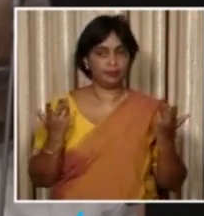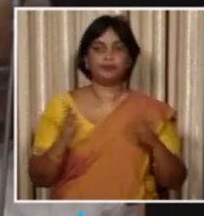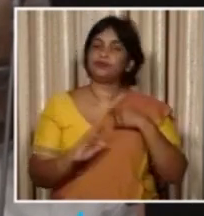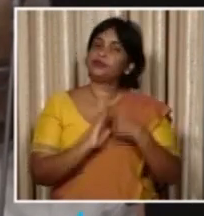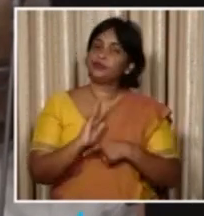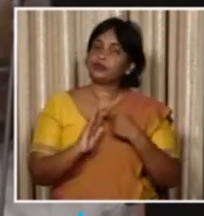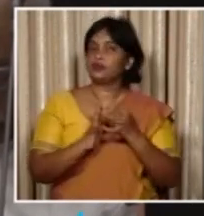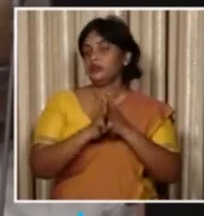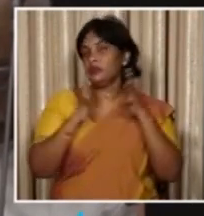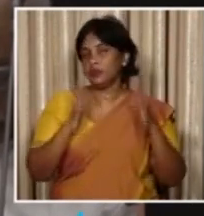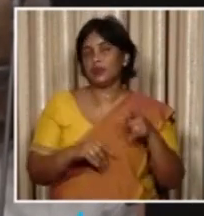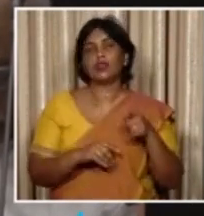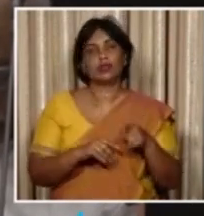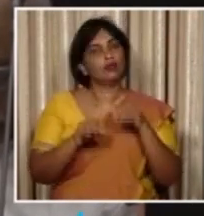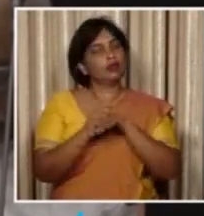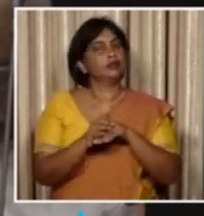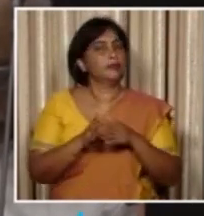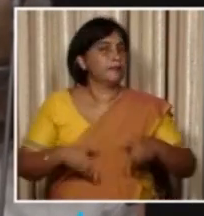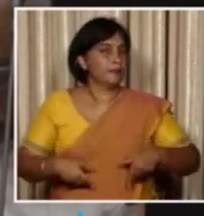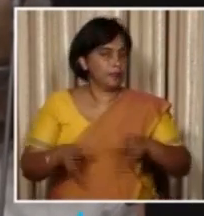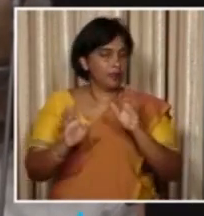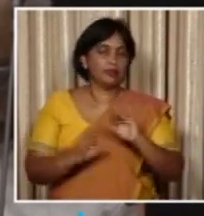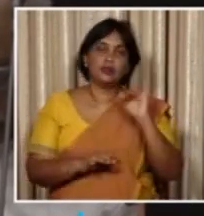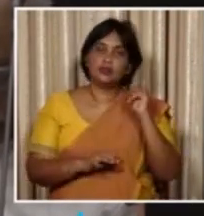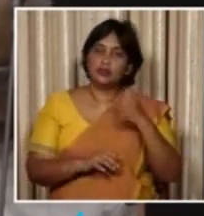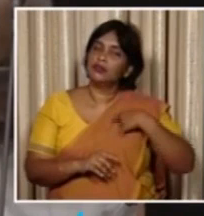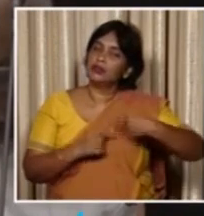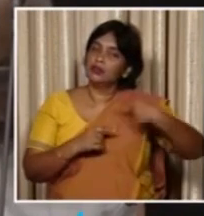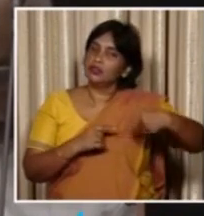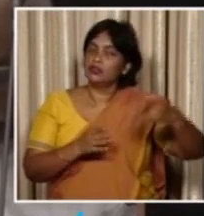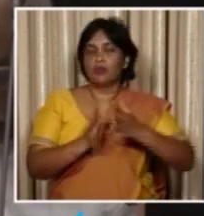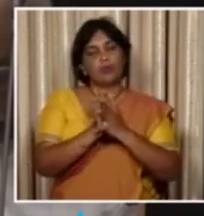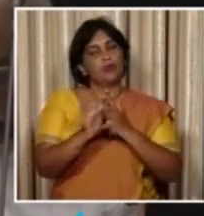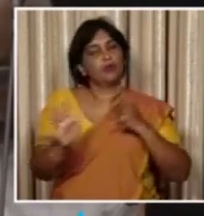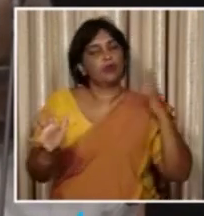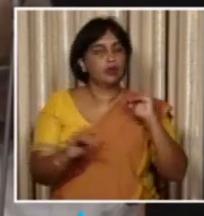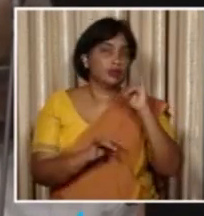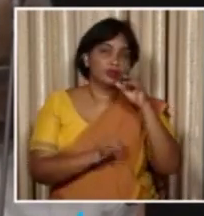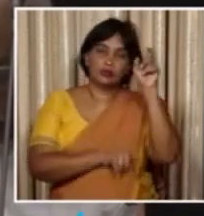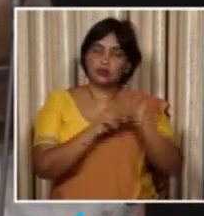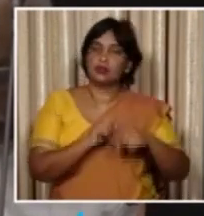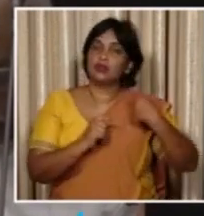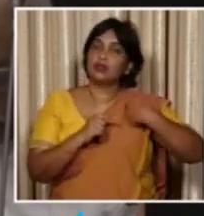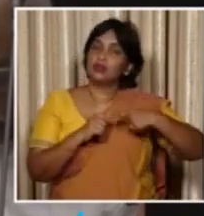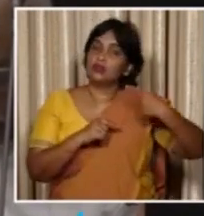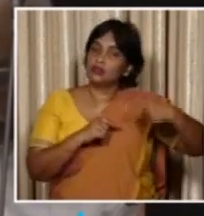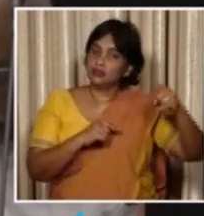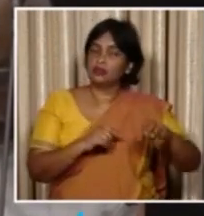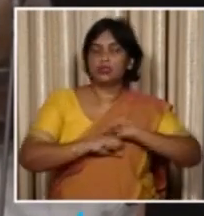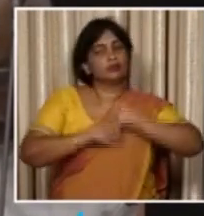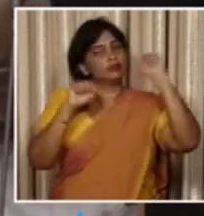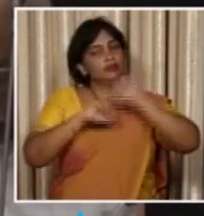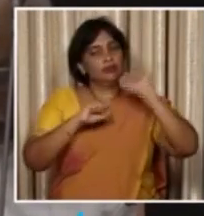ರಟೇ ಬಹುತರ್ಯಾಕ್ ಹಿಟಿಯೇ ಪಾರೆ ಸಮಾರು ದವಸ್ ಗಣಾಂ ಪೋಲಿಂವಲ ತವತ್ ಸಮಾರು ದವಸ್ ಗಣಾಂ